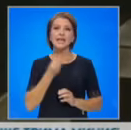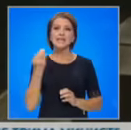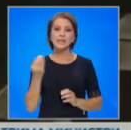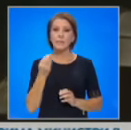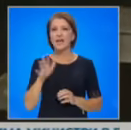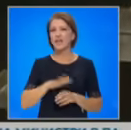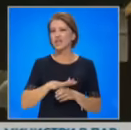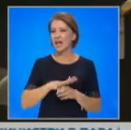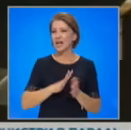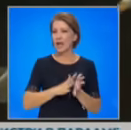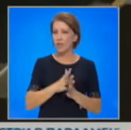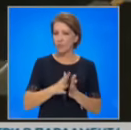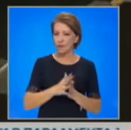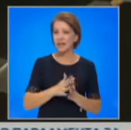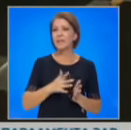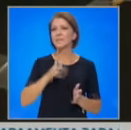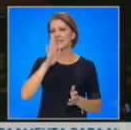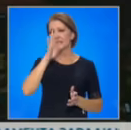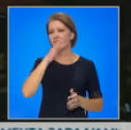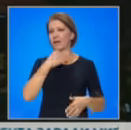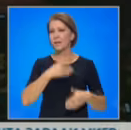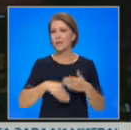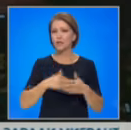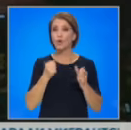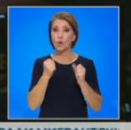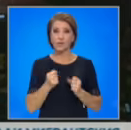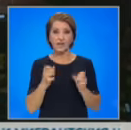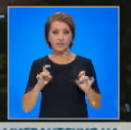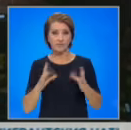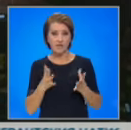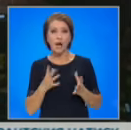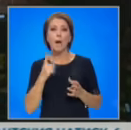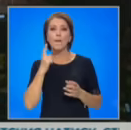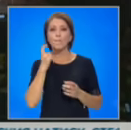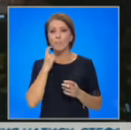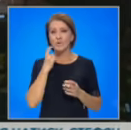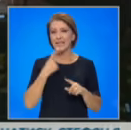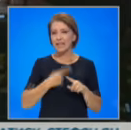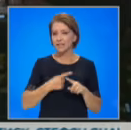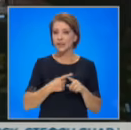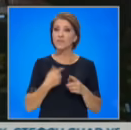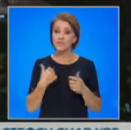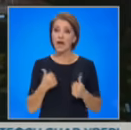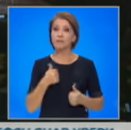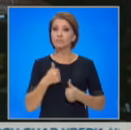за присъединяване, Албания и Република Северна Македония очакват начало, а Косово и Босна и Херцеговина са потенциални кандидатки.